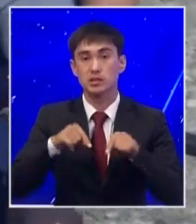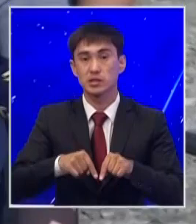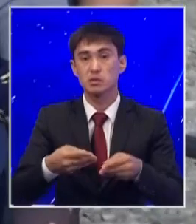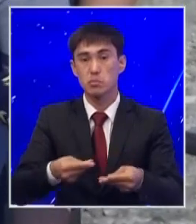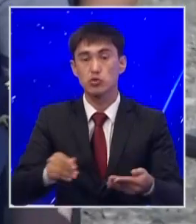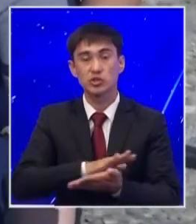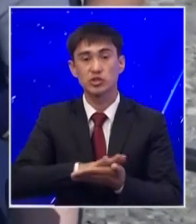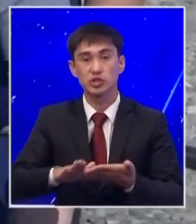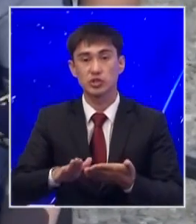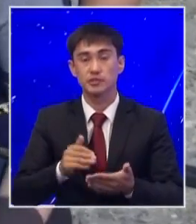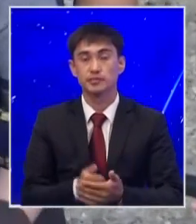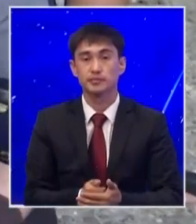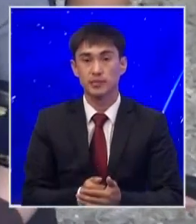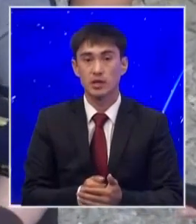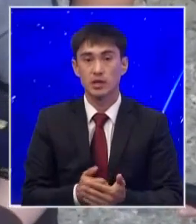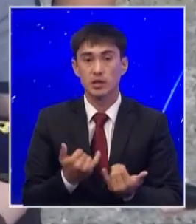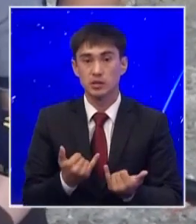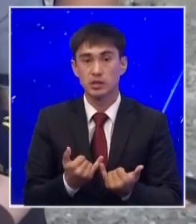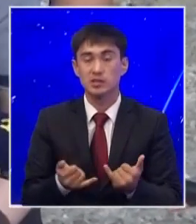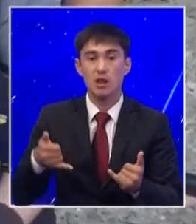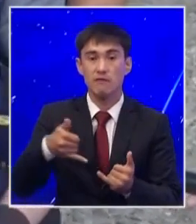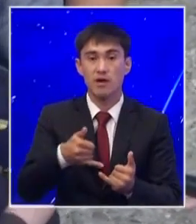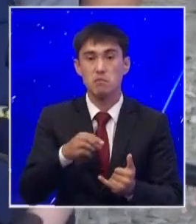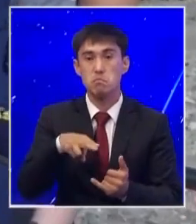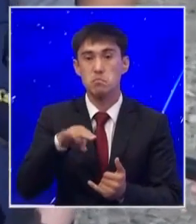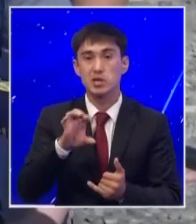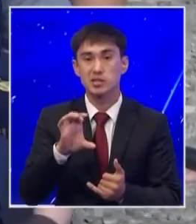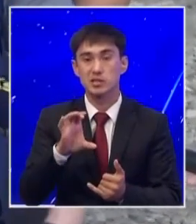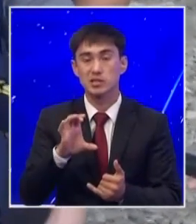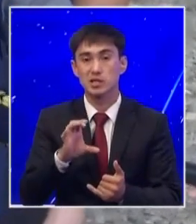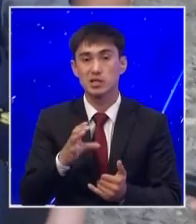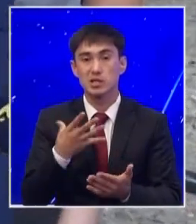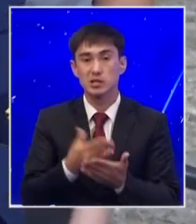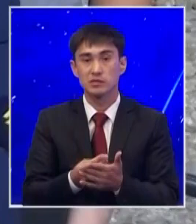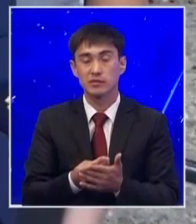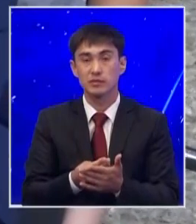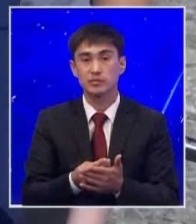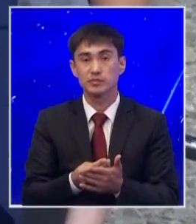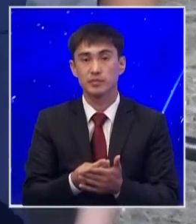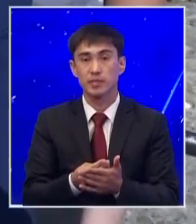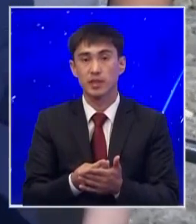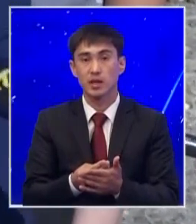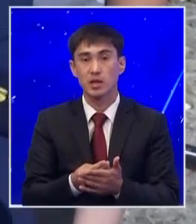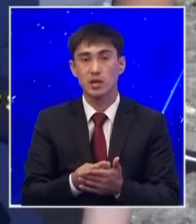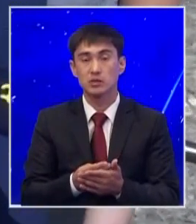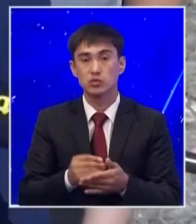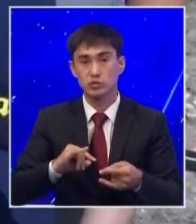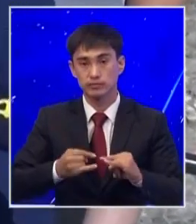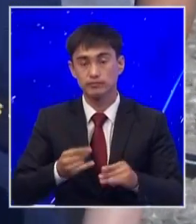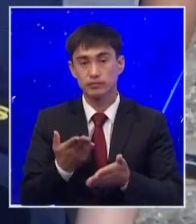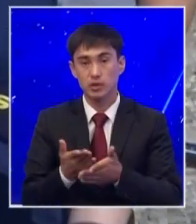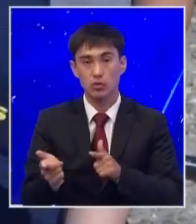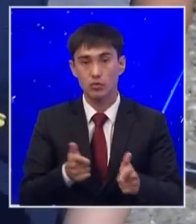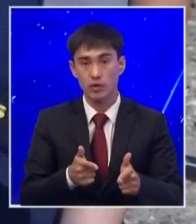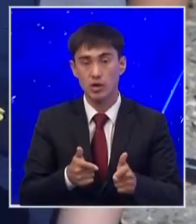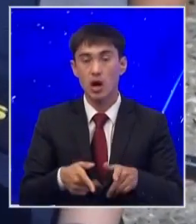песок чистый, завозной. Сейчас заливаем уже пирс. Сваи под пирс основные заложены. Остается